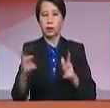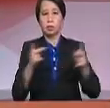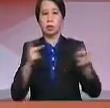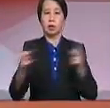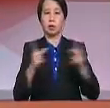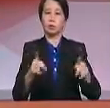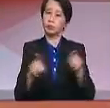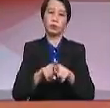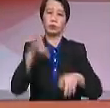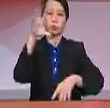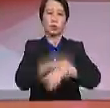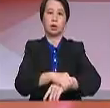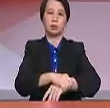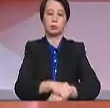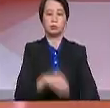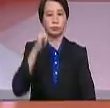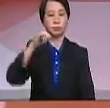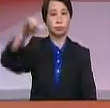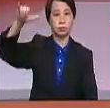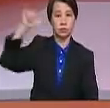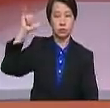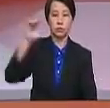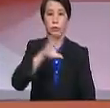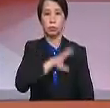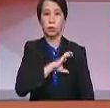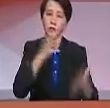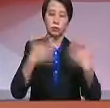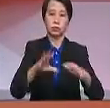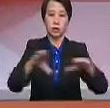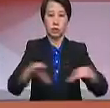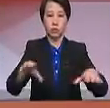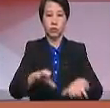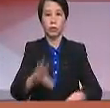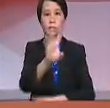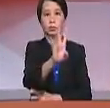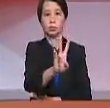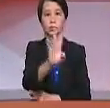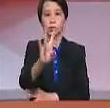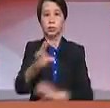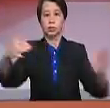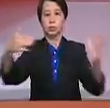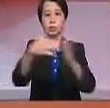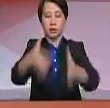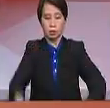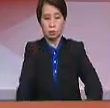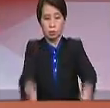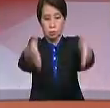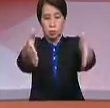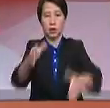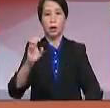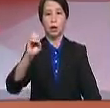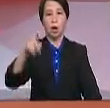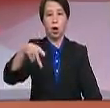kenderaan. Semalam, PDRM telah membuat 77 sekatan jalan raya ops